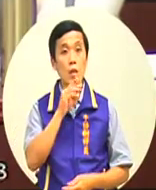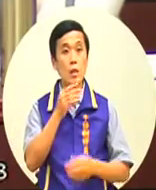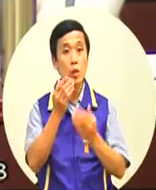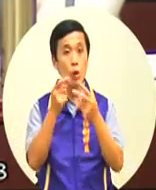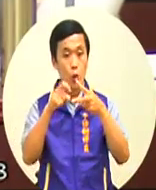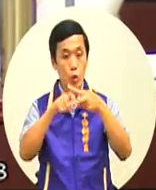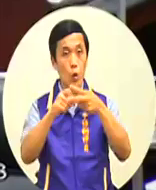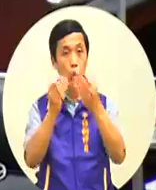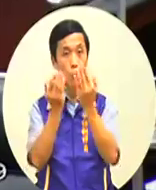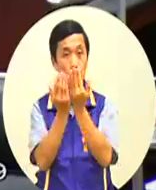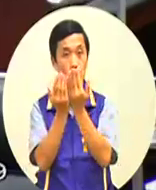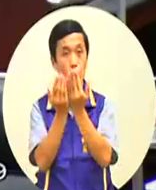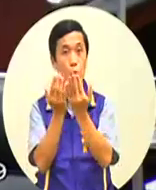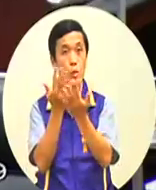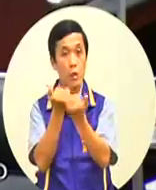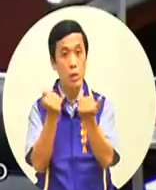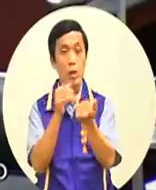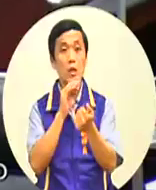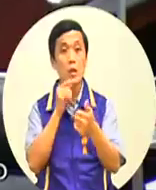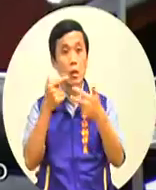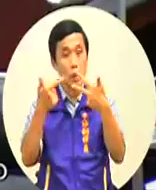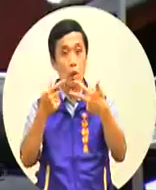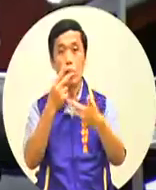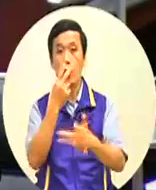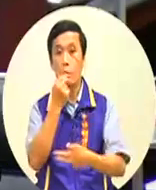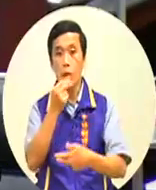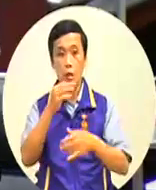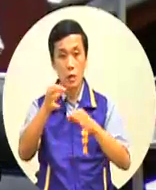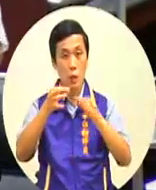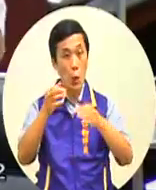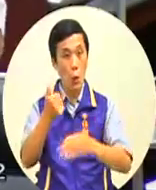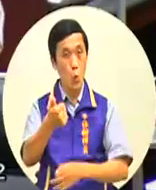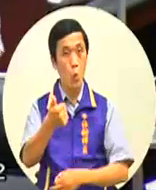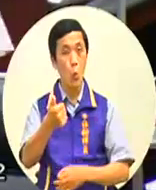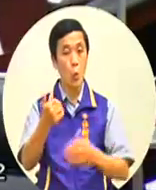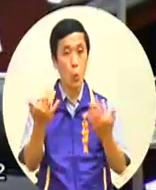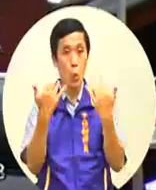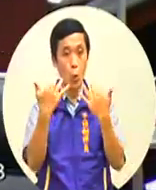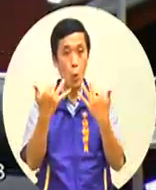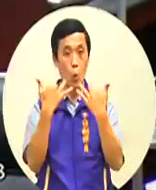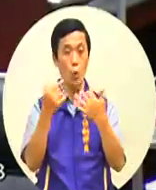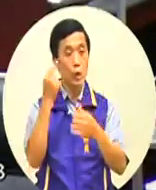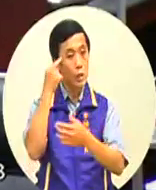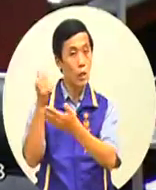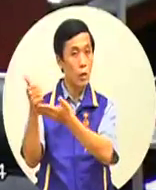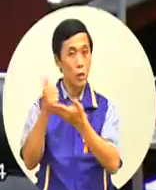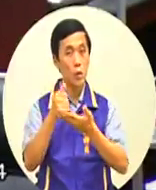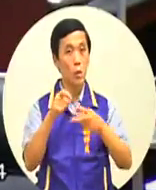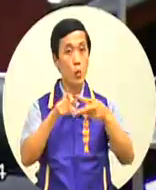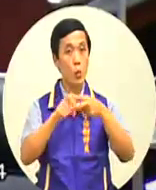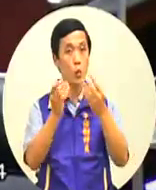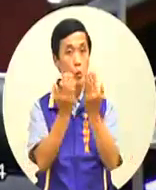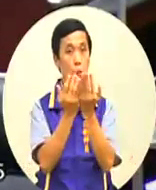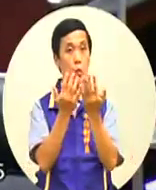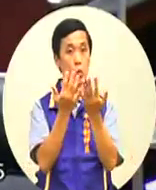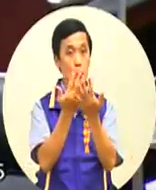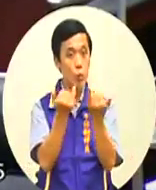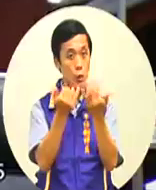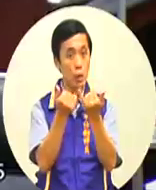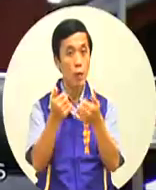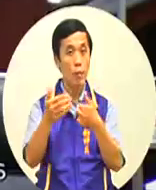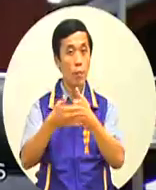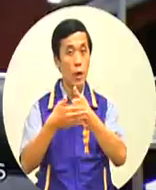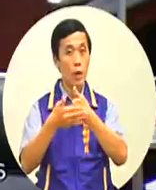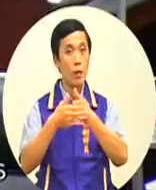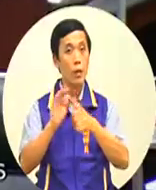生，我就拜了买卖生意较好，我请拜了买卖工读生来。来帮忙，但是工